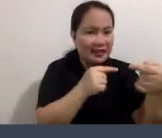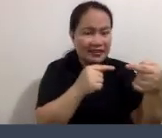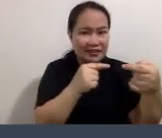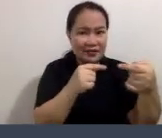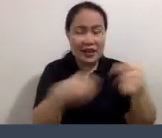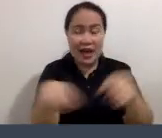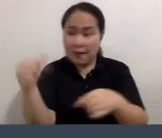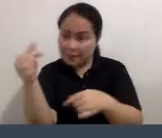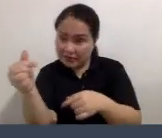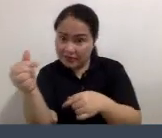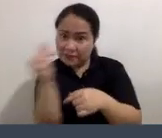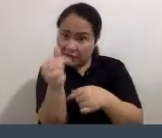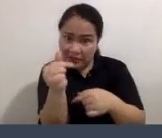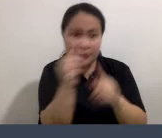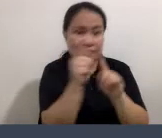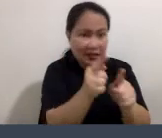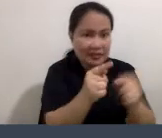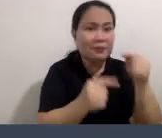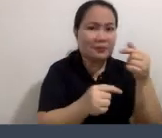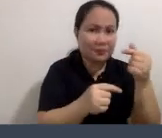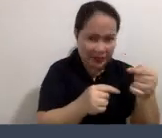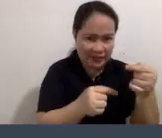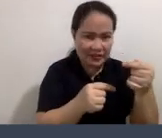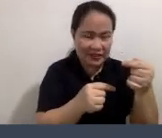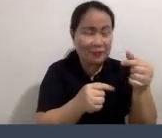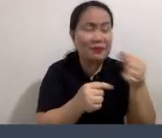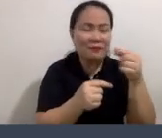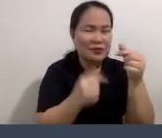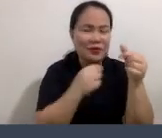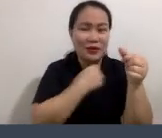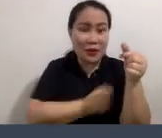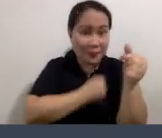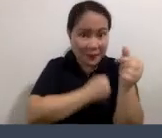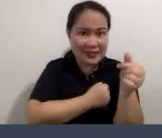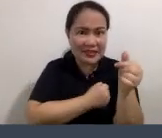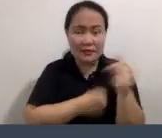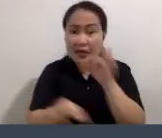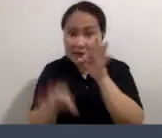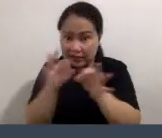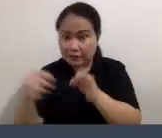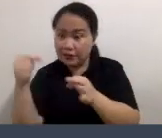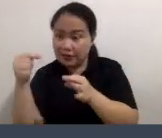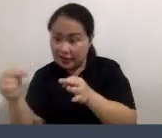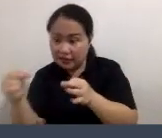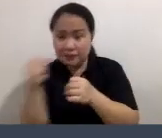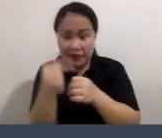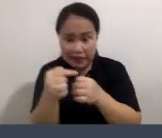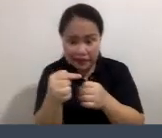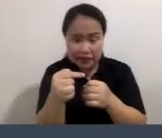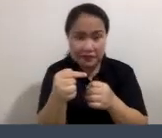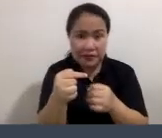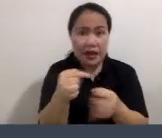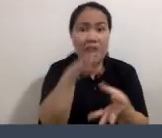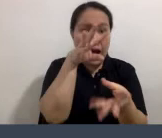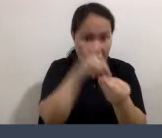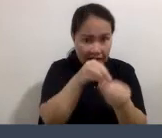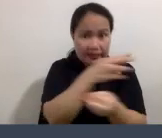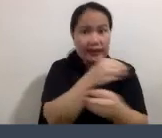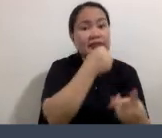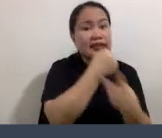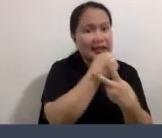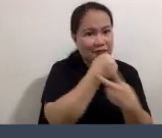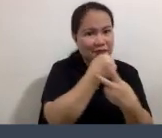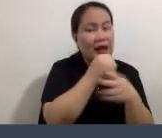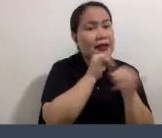Pag parehong positive yung integers mo o kaya pareho silang negative. That is the time that you're going to add.